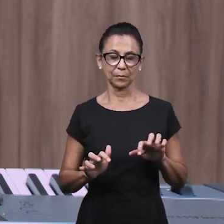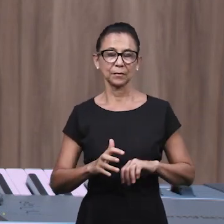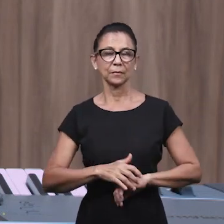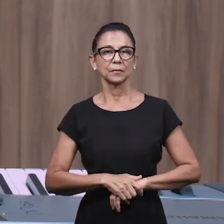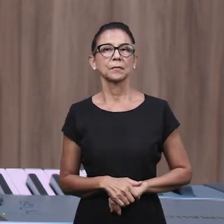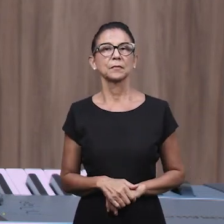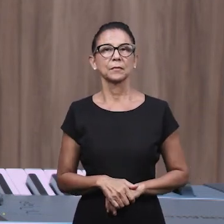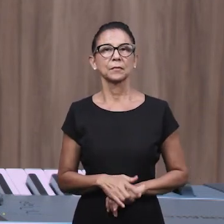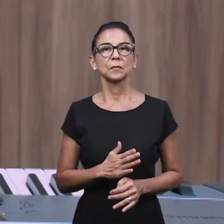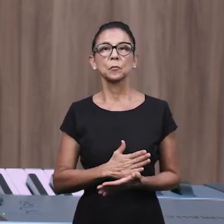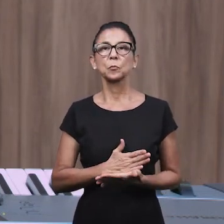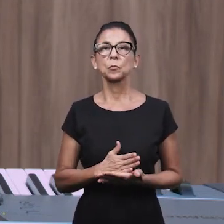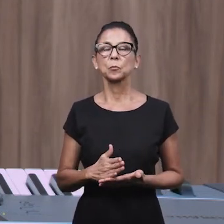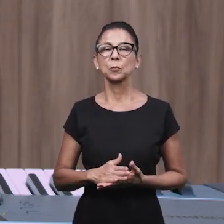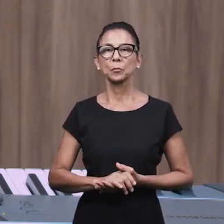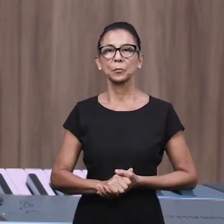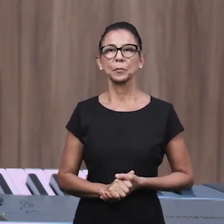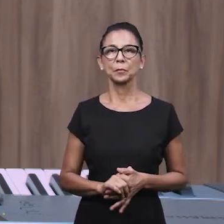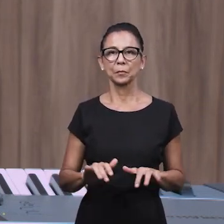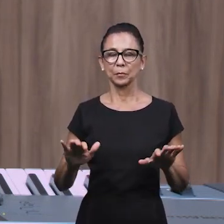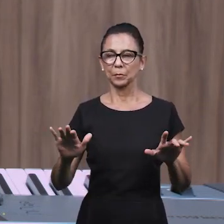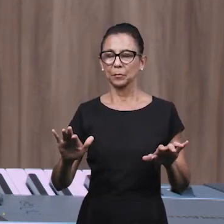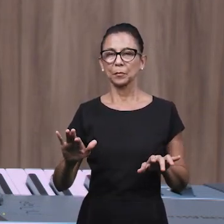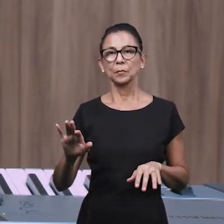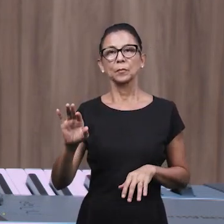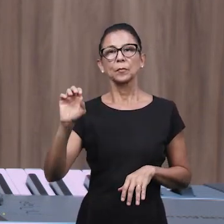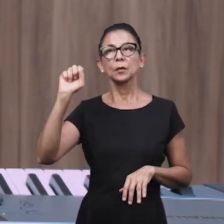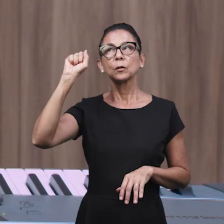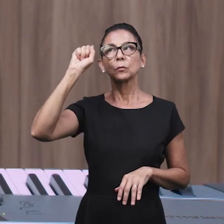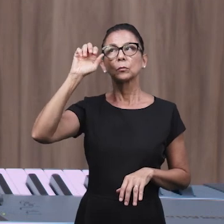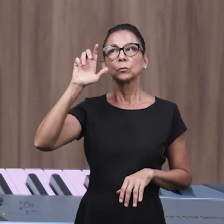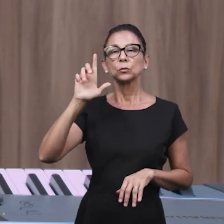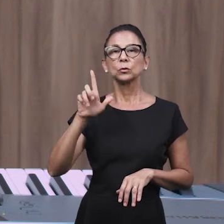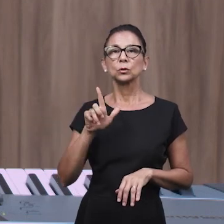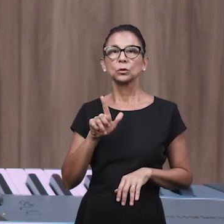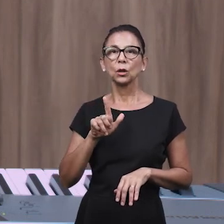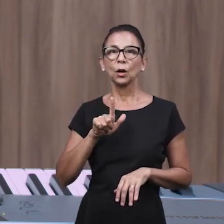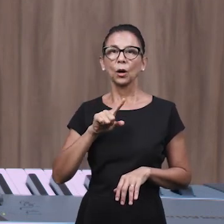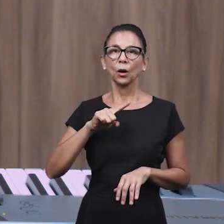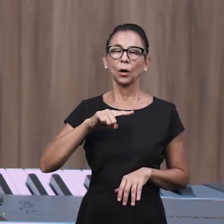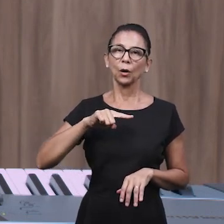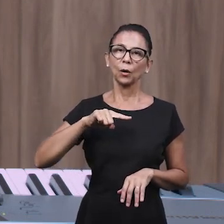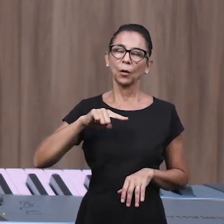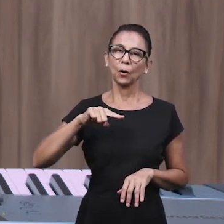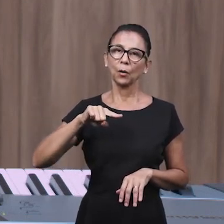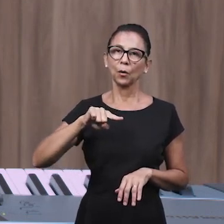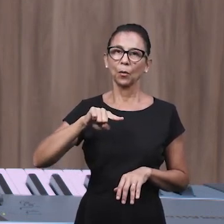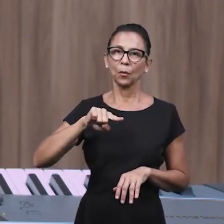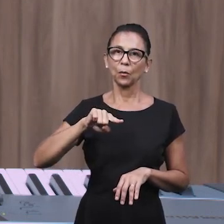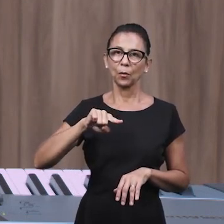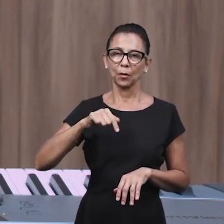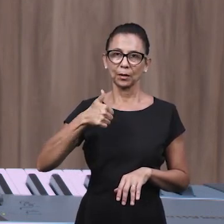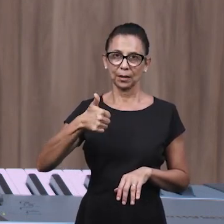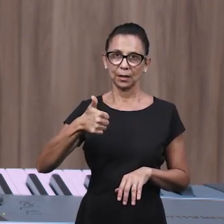vue. On va faire le clavier. On commence ici avec le doigt 1 au sol et on va monter. Et après, on passe le doigt